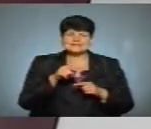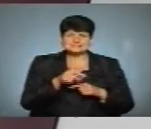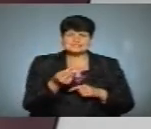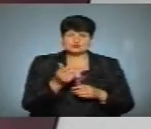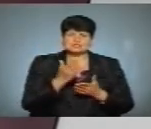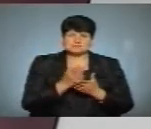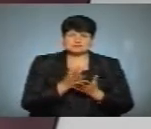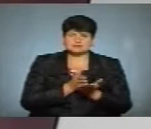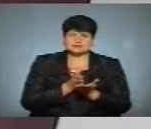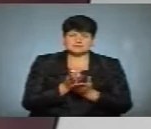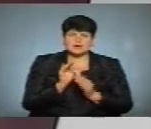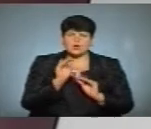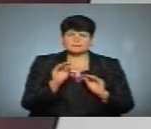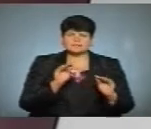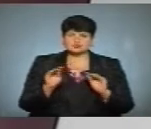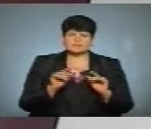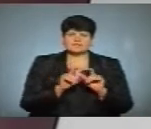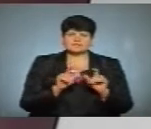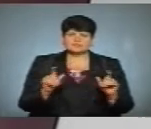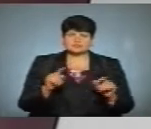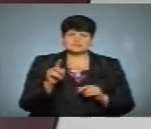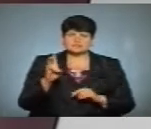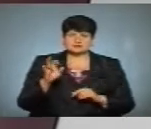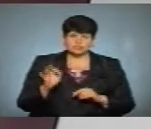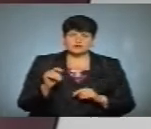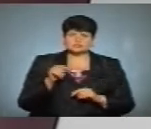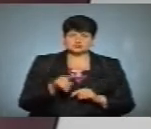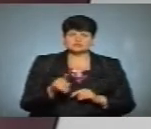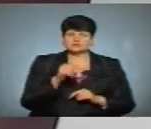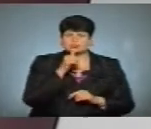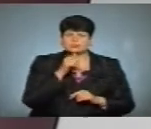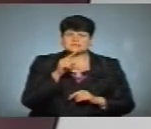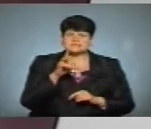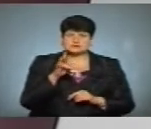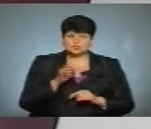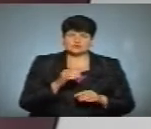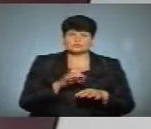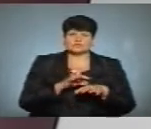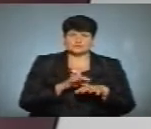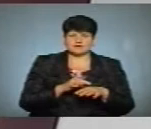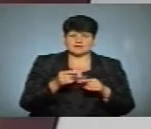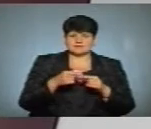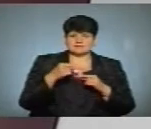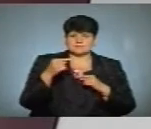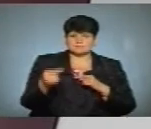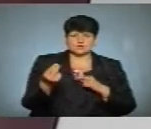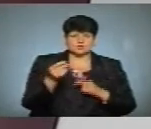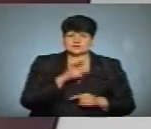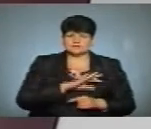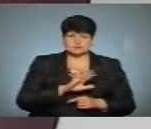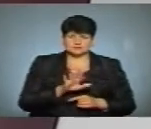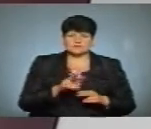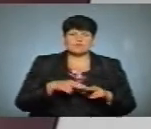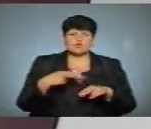мали б піти на облаштування пунктів тестування, але через те, що пробне знову провели онлайн, гроші не використовували. Повертатиме